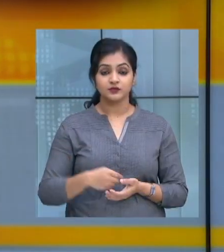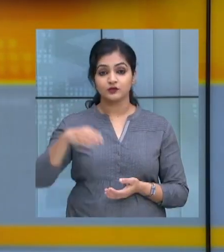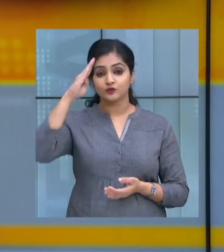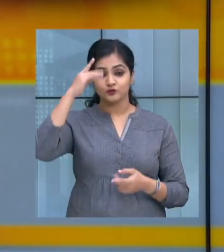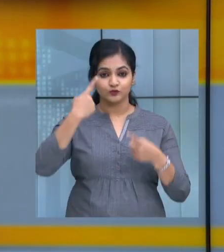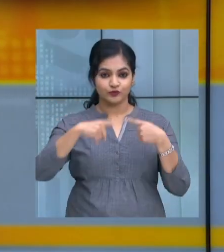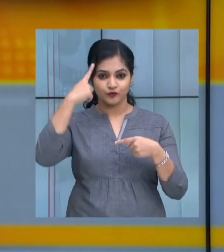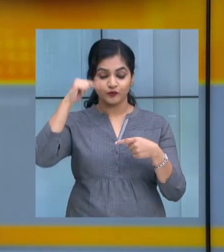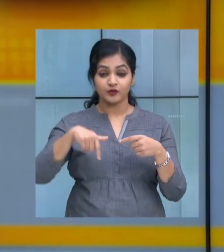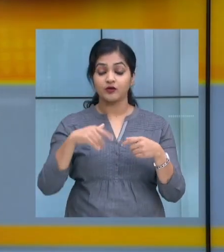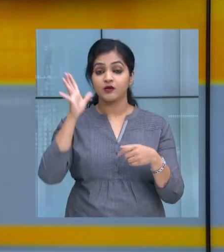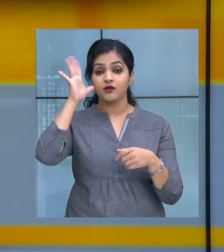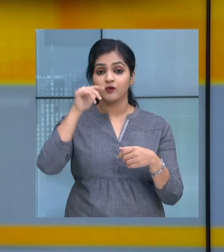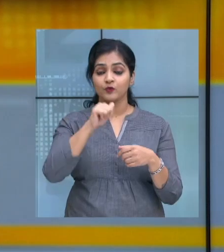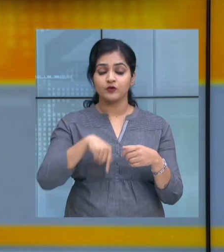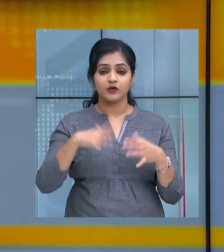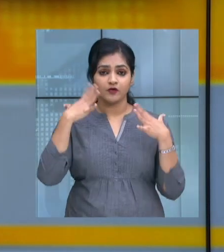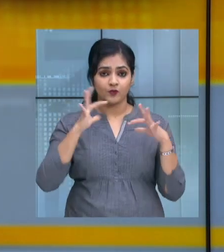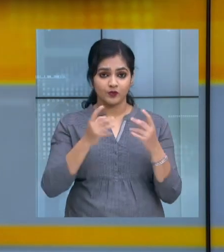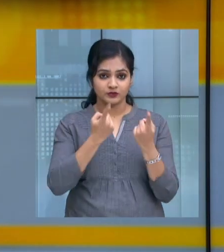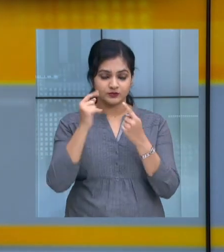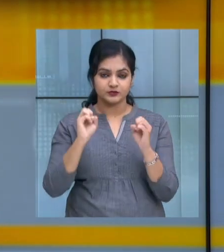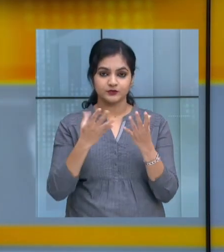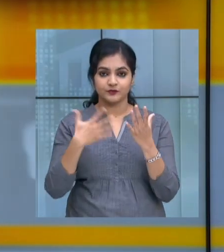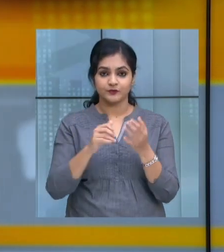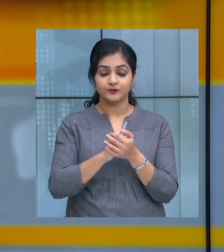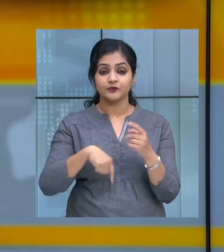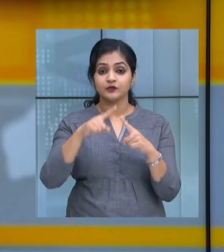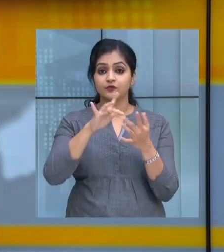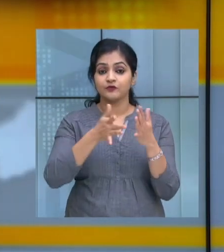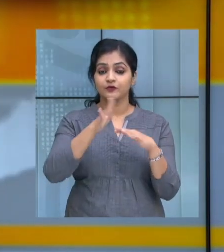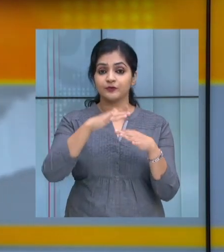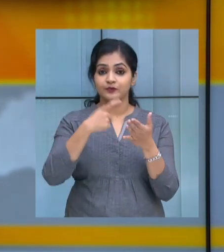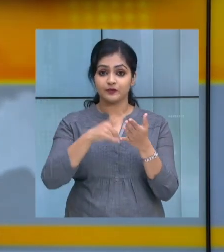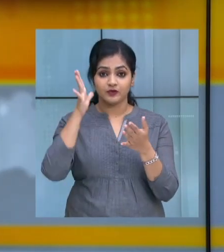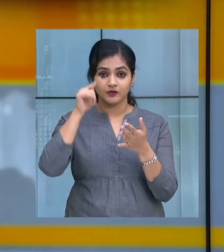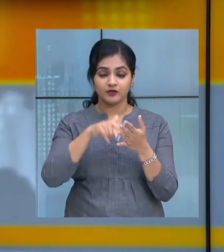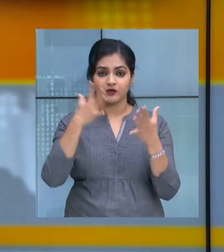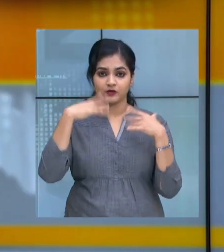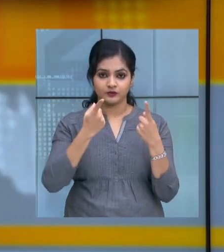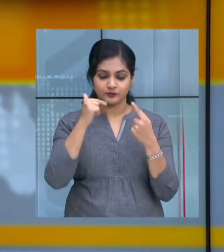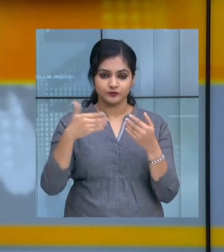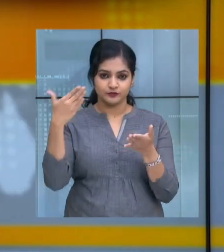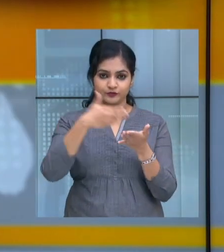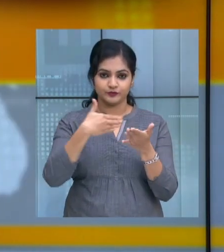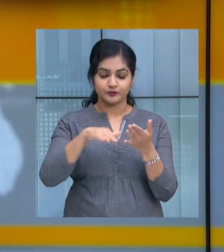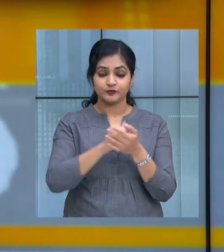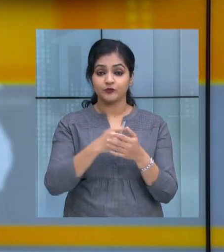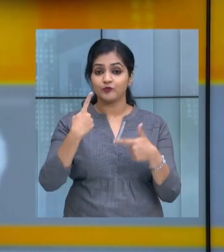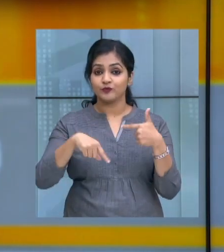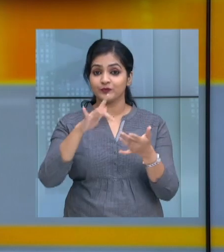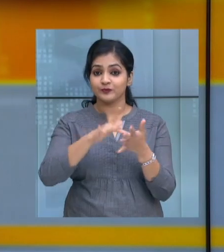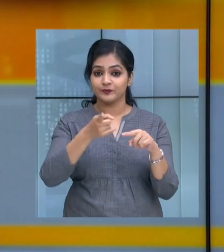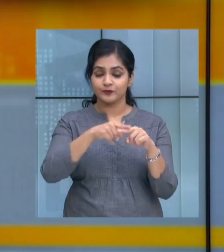തൃശൂർ പൂരത്തിനായുള്ള ആനകളുടെ ഫിറ്റ്നസ് പരിശോധന തുടങ്ങി. തെച്ചിക്കോട്ടുകാവ് രാമചന്ദ്രൻ ആരോഗ്യ പരിശോധനയ്ക്ക് എത്തും. പൂരനഗരിൽ നിന്ന്